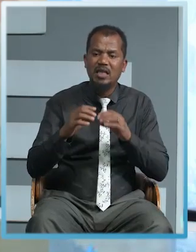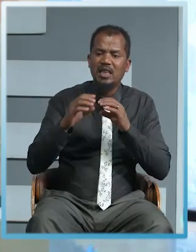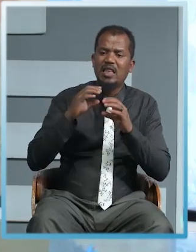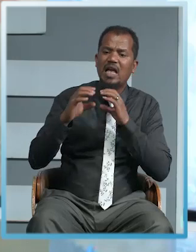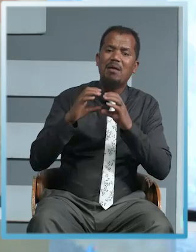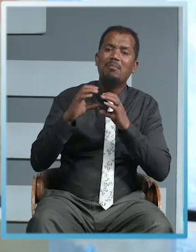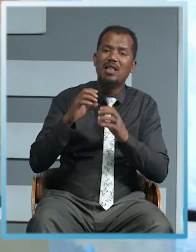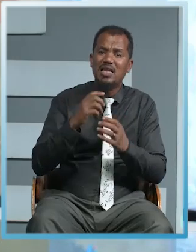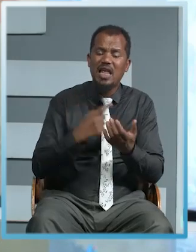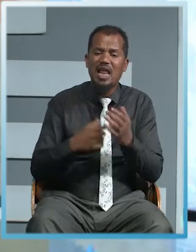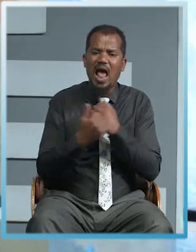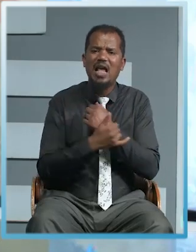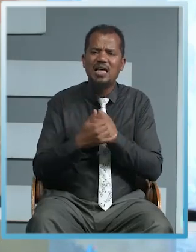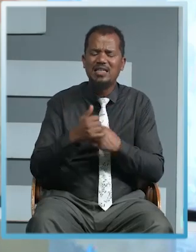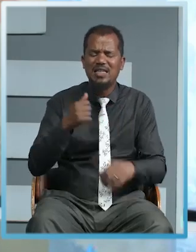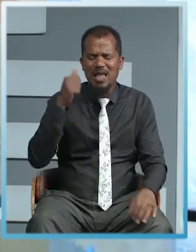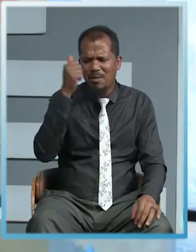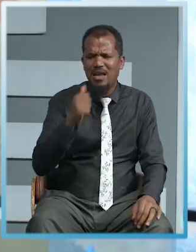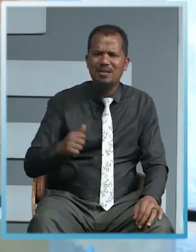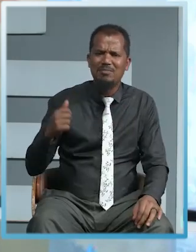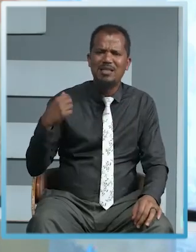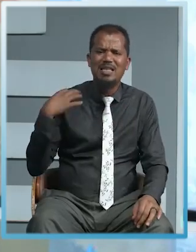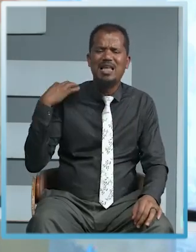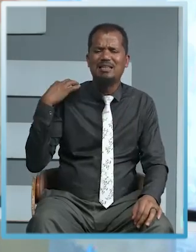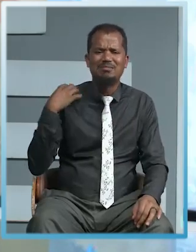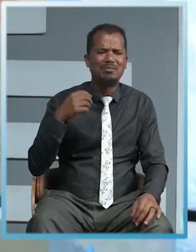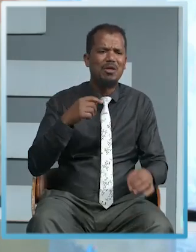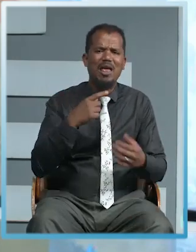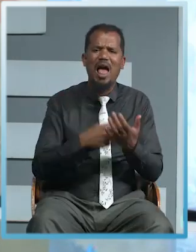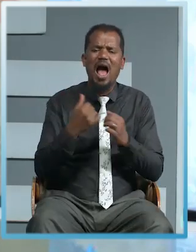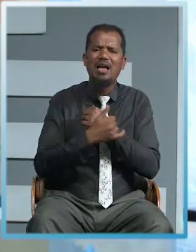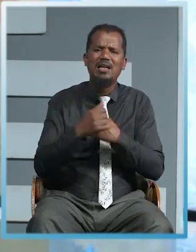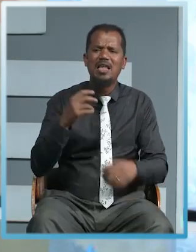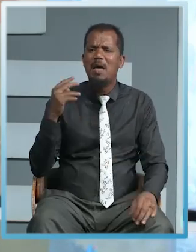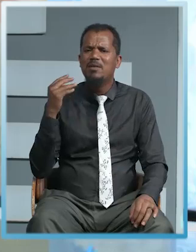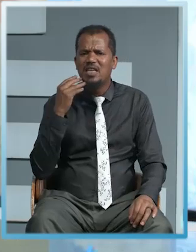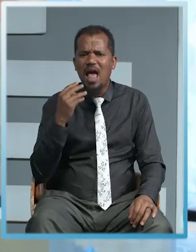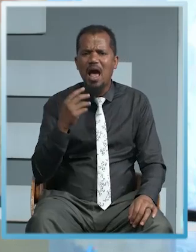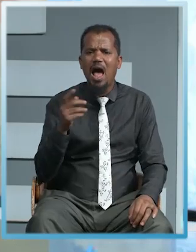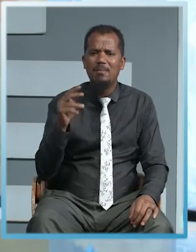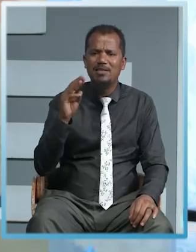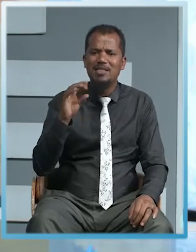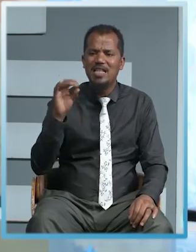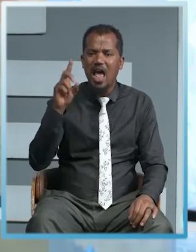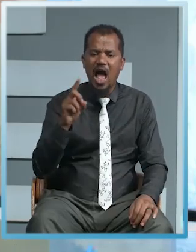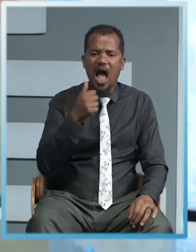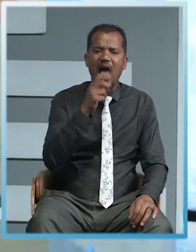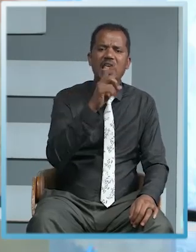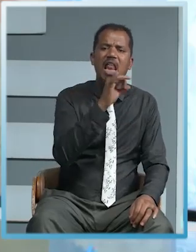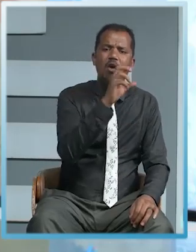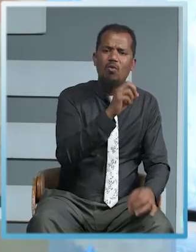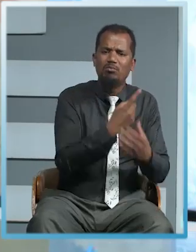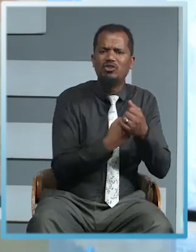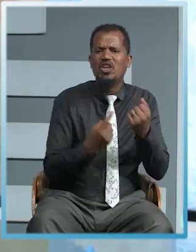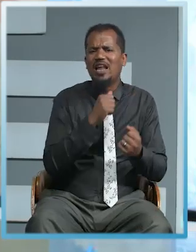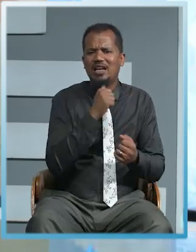ተግባብተን ነው የናገር የማንንም የግል ይቻገር ያያሌውም አይደለችም የምስልያም አይደለችም ማለት ያያሌውም ብቻ